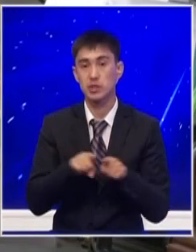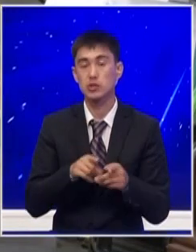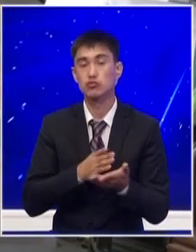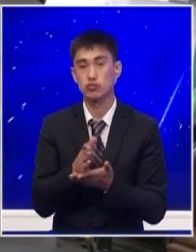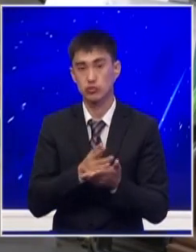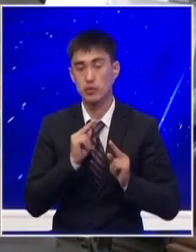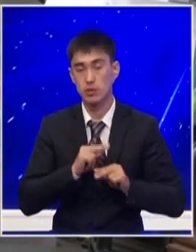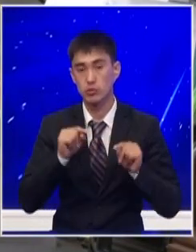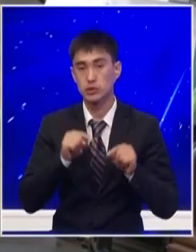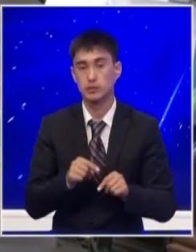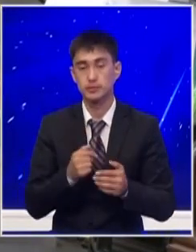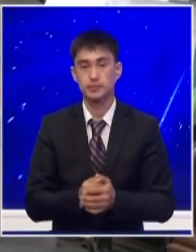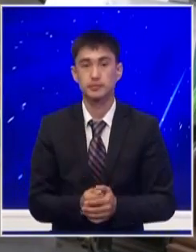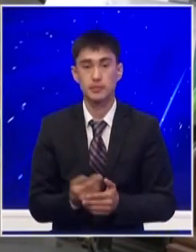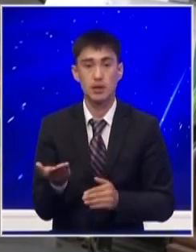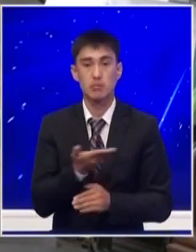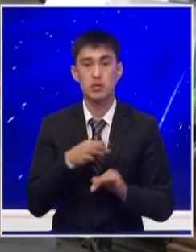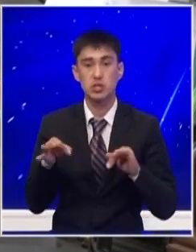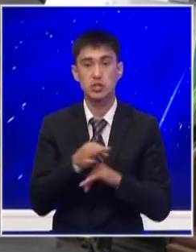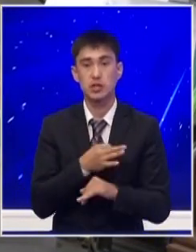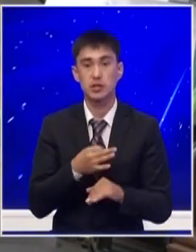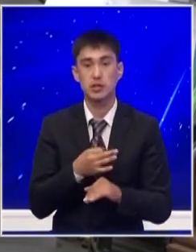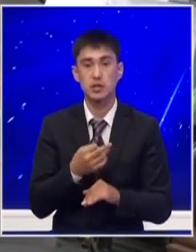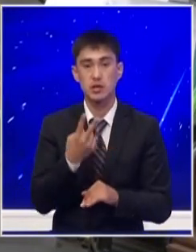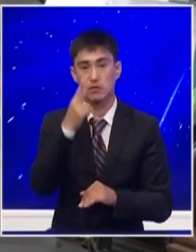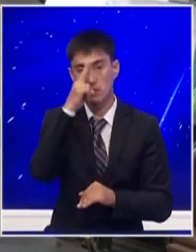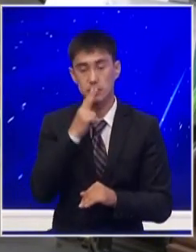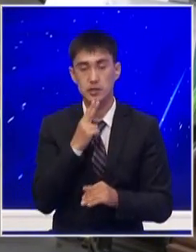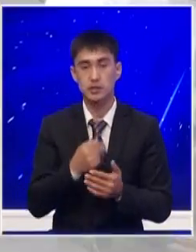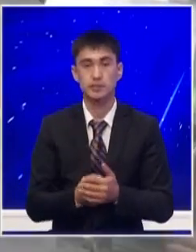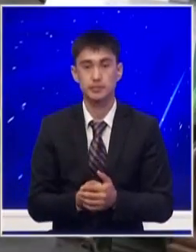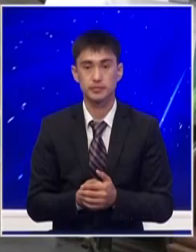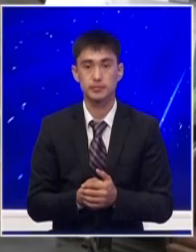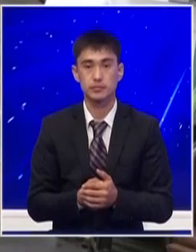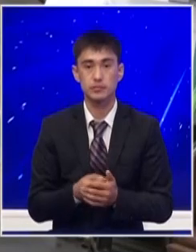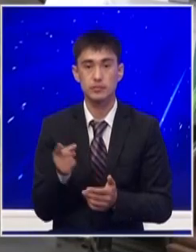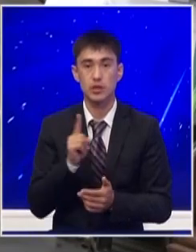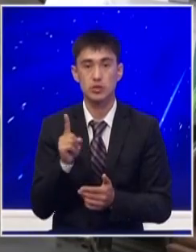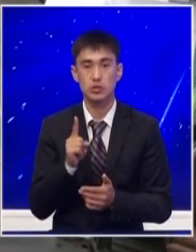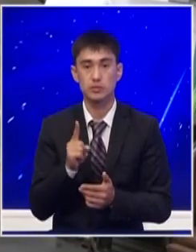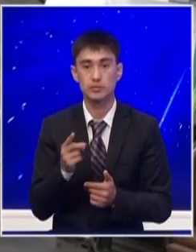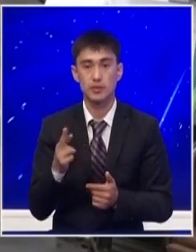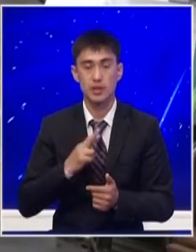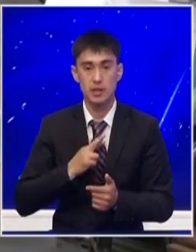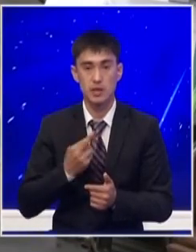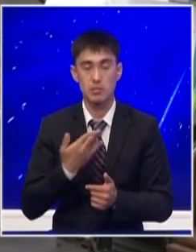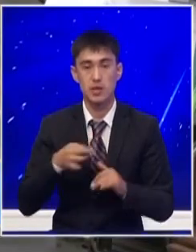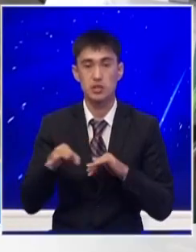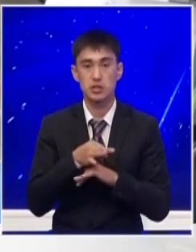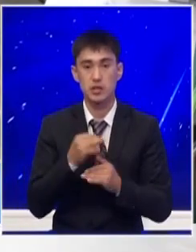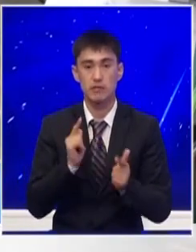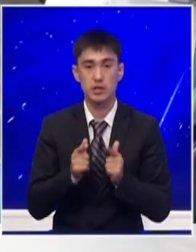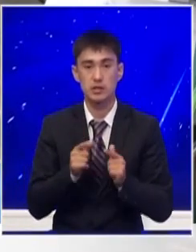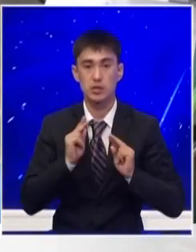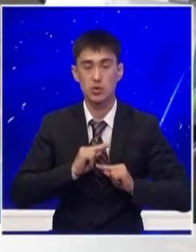службе. Мы женаты уже около 2 месяцев. То, что я и моя жена